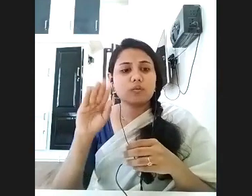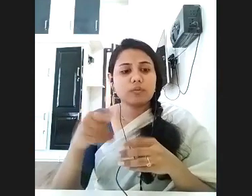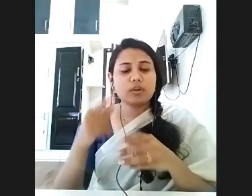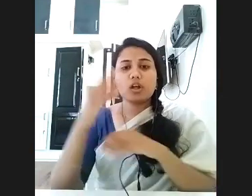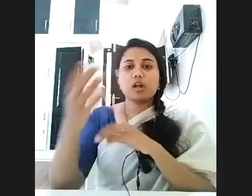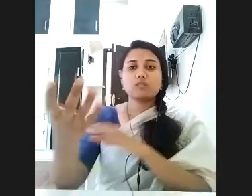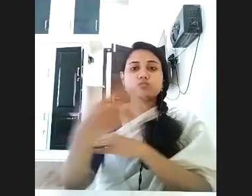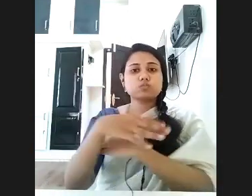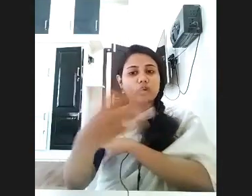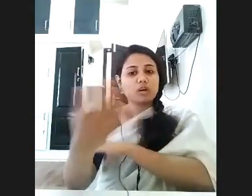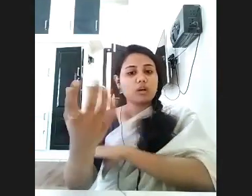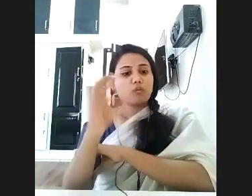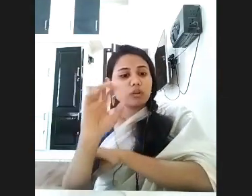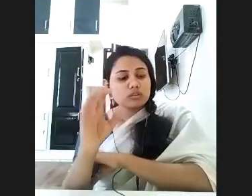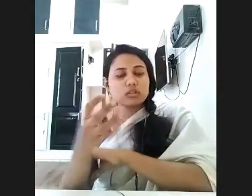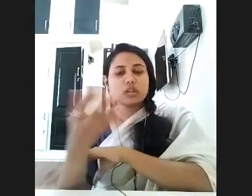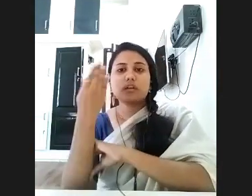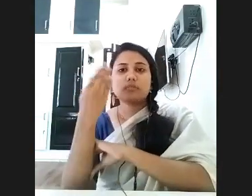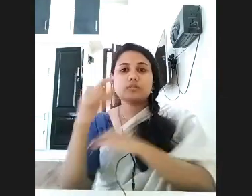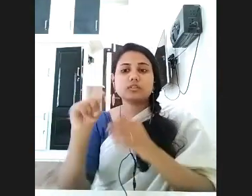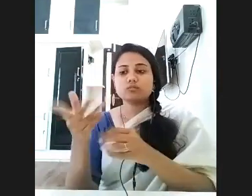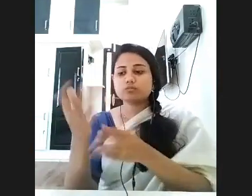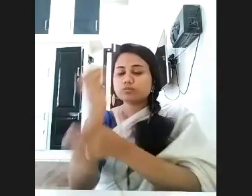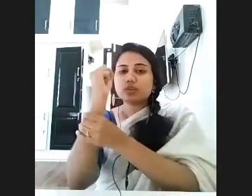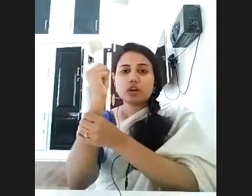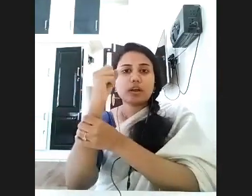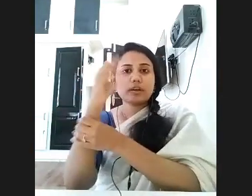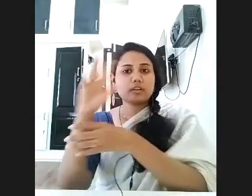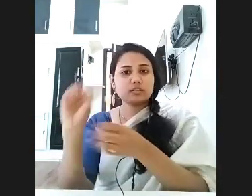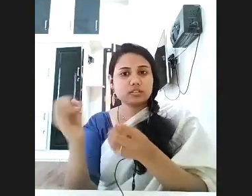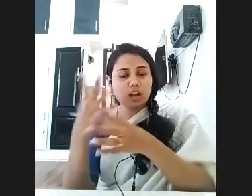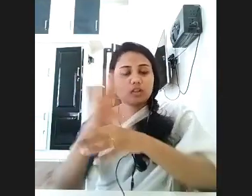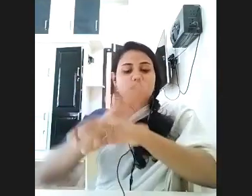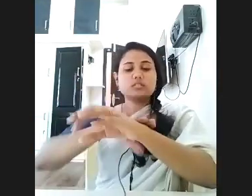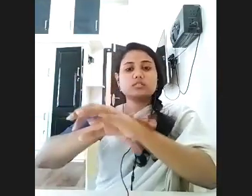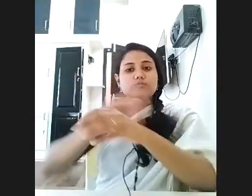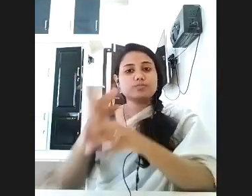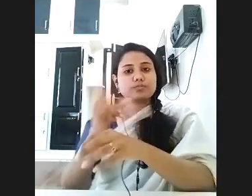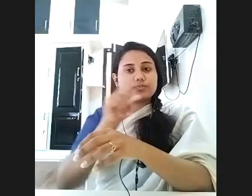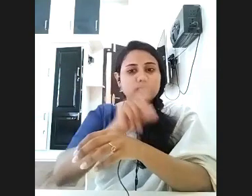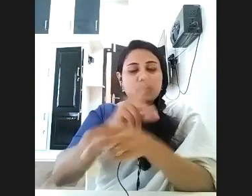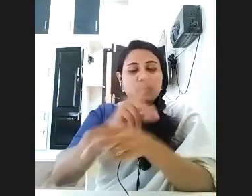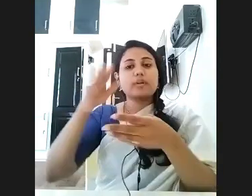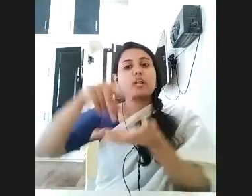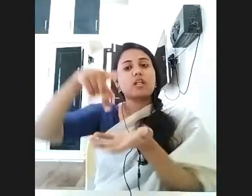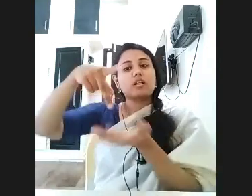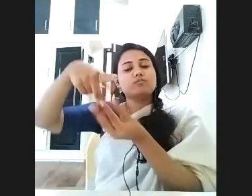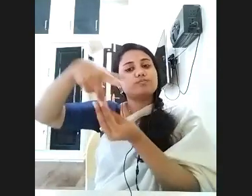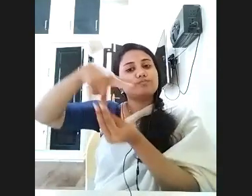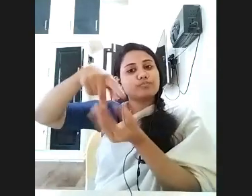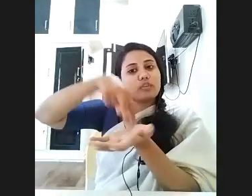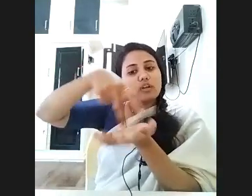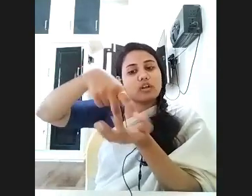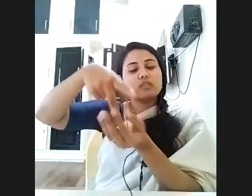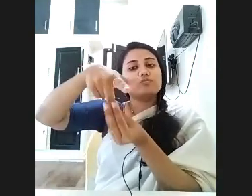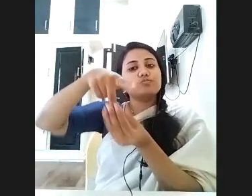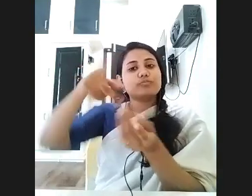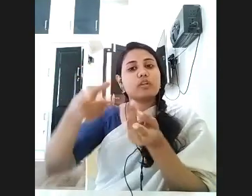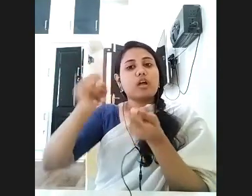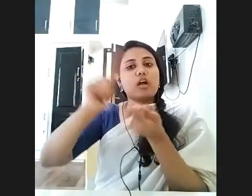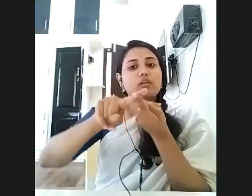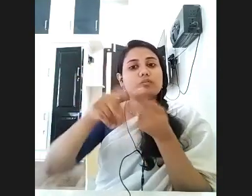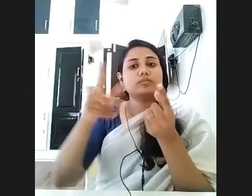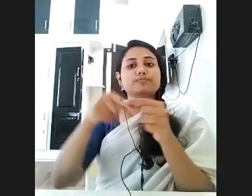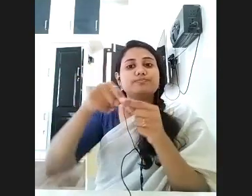ചെയ്ത് ലെഫ്റ്റ് ഹാൻഡ്, ഇപ്പൊ ലെഫ്റ്റ് ലെഗ്, ദെൻ റൈറ്റ് ലെഗ്. ഇപ്പൊ ലാസ്റ്റ് ഇപ്പൊ റൈറ്റ് ലെഗ് ആണ് സ്റ്റാർട്ട് ചെയ്തിരിക്കുന്നത്. ഇപ്പോഴും വാക്ക് ചെയ്യാൻ പറ്റുന്നുണ്ട്. ലെഫ്റ്റ് ലെഗിലെ